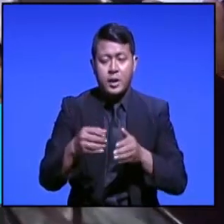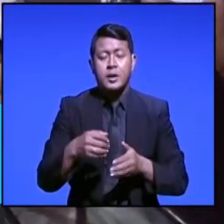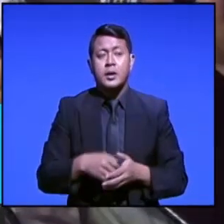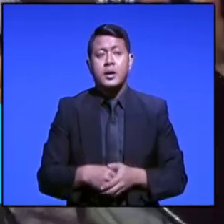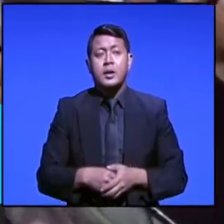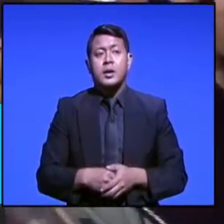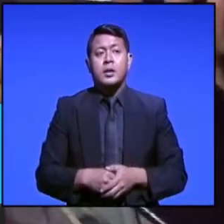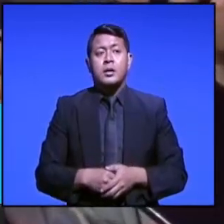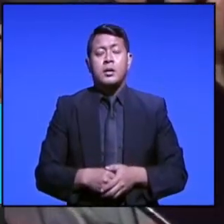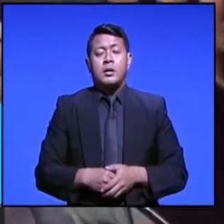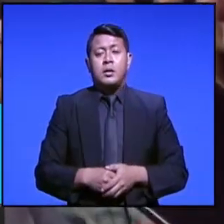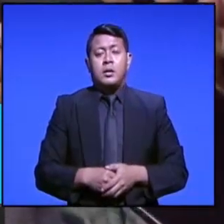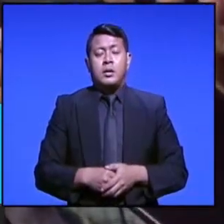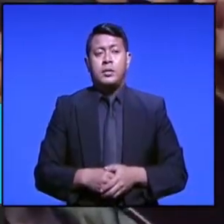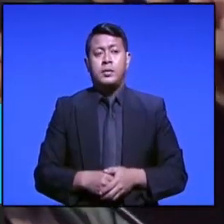Kalau nanti bisa,